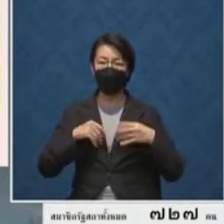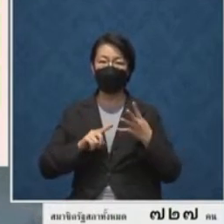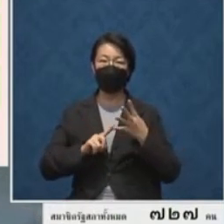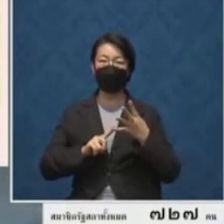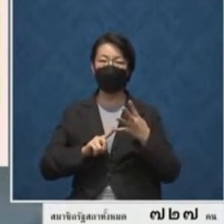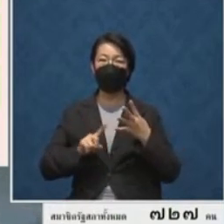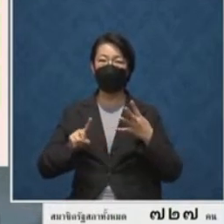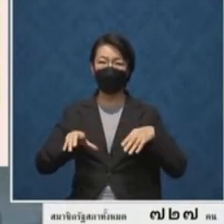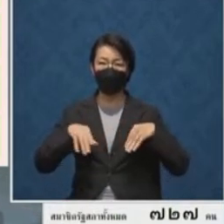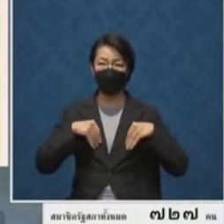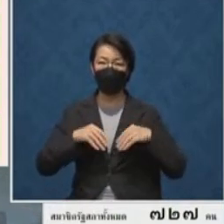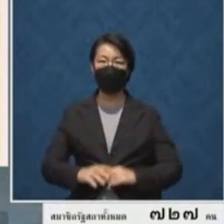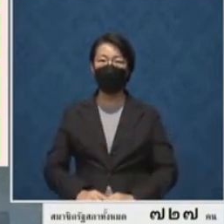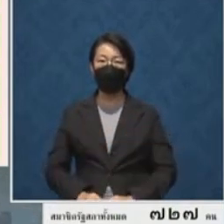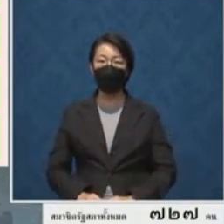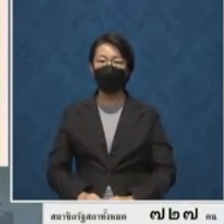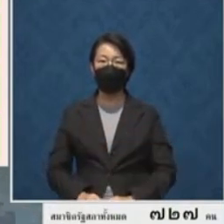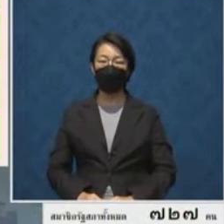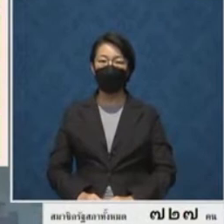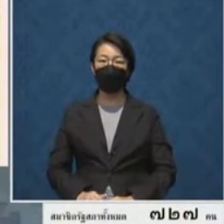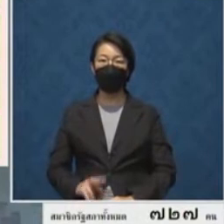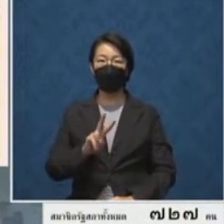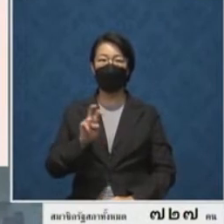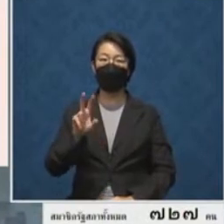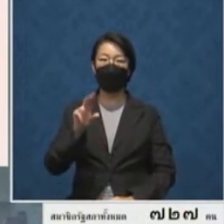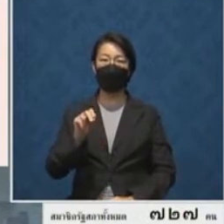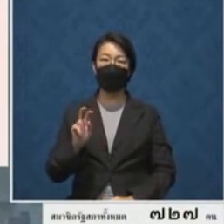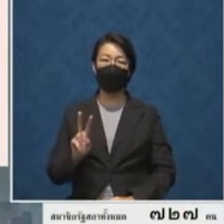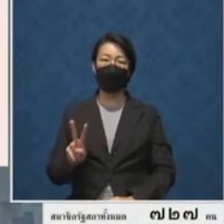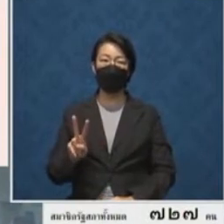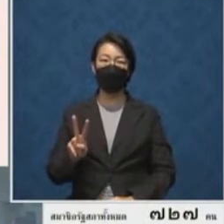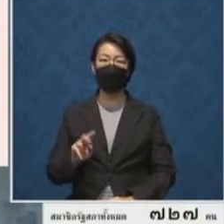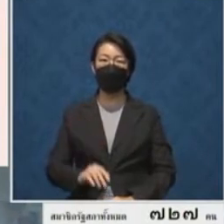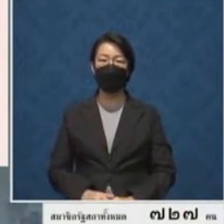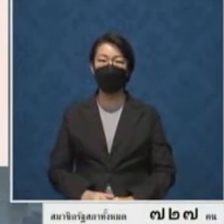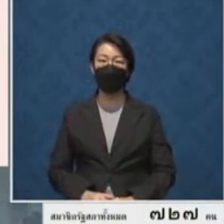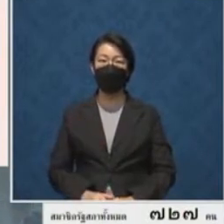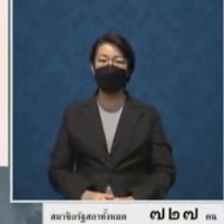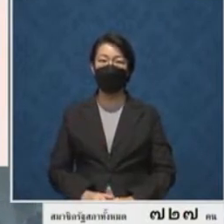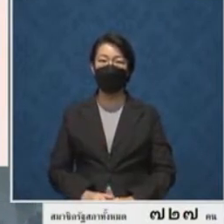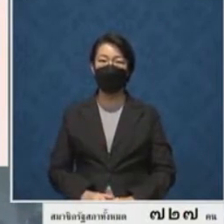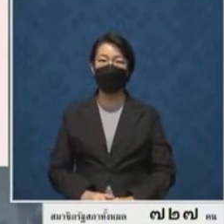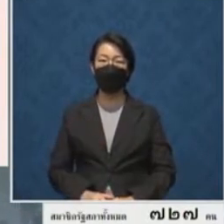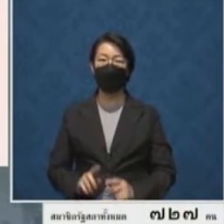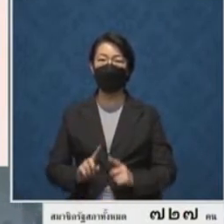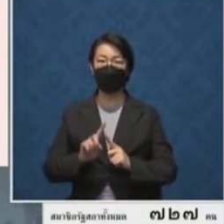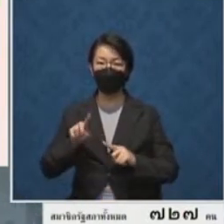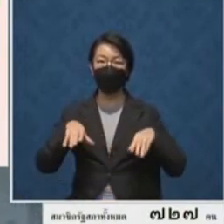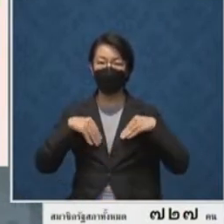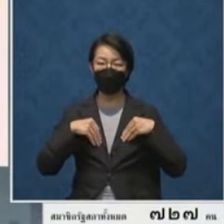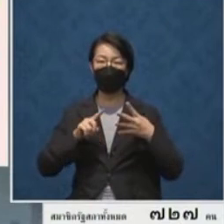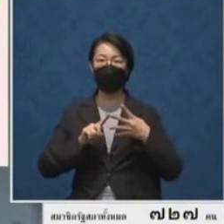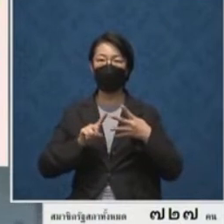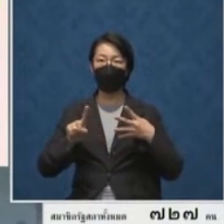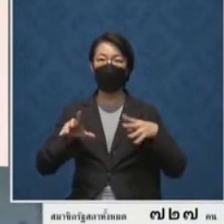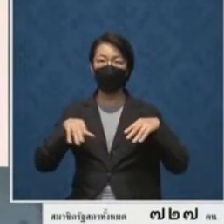การ 232นายธีระวงสมุทร 1รับหลักการ2รับหลัก